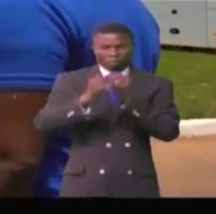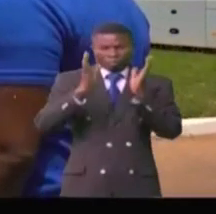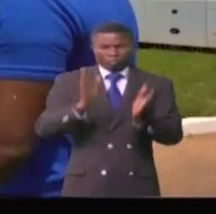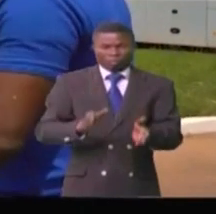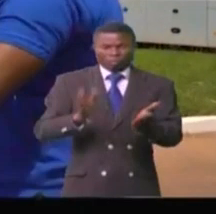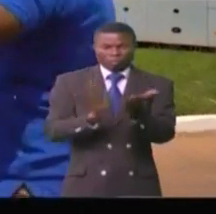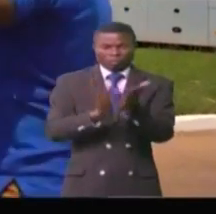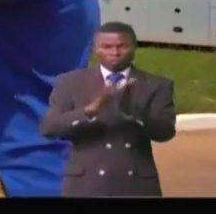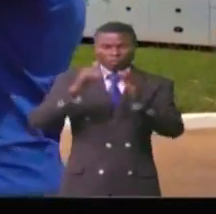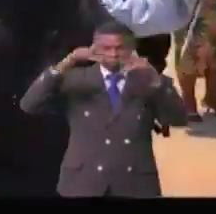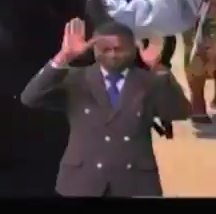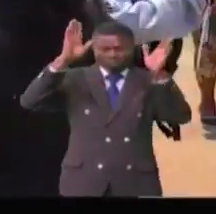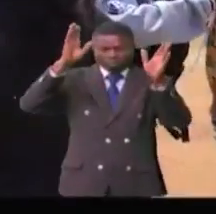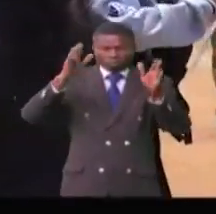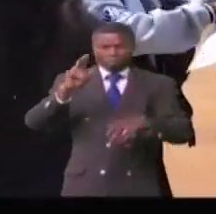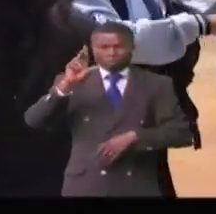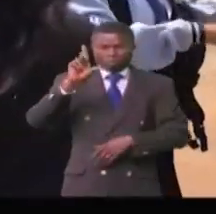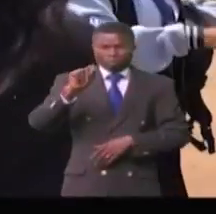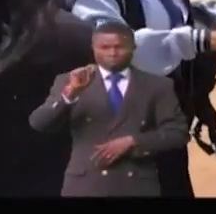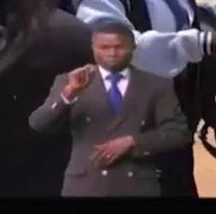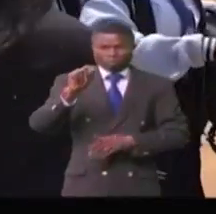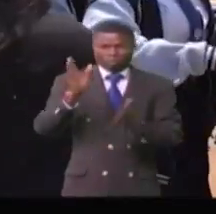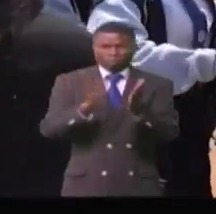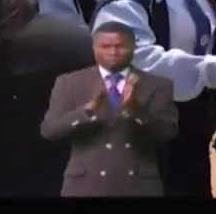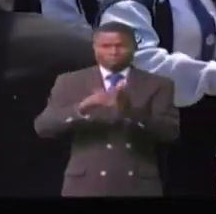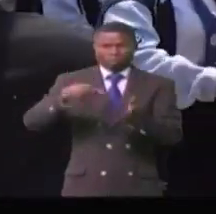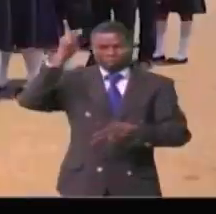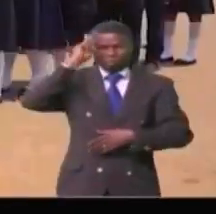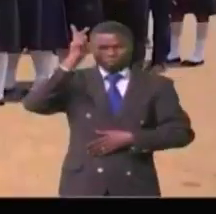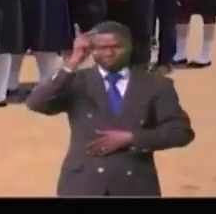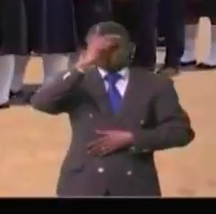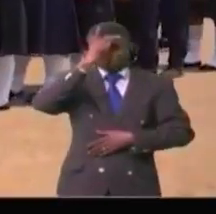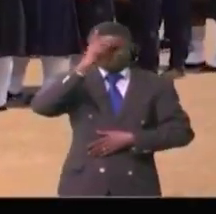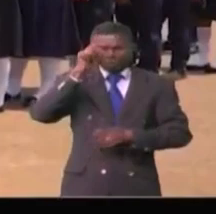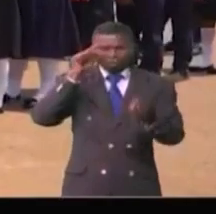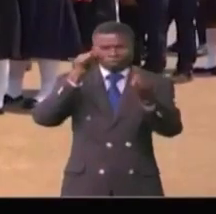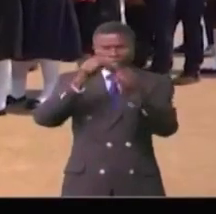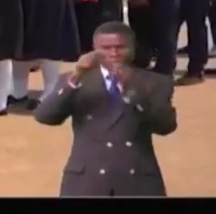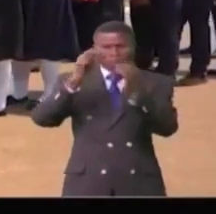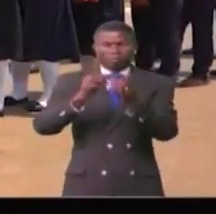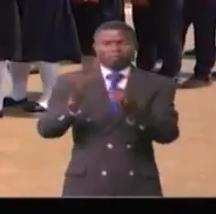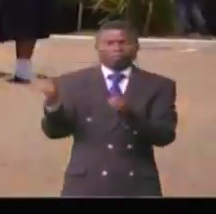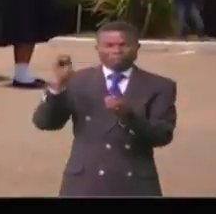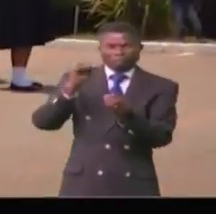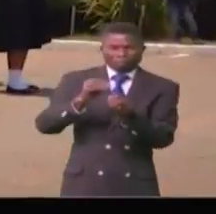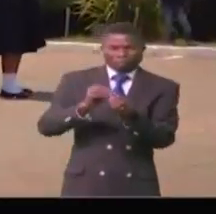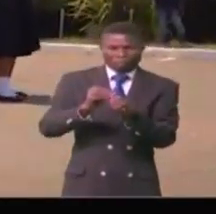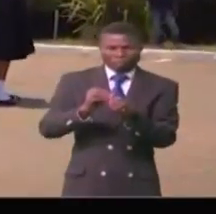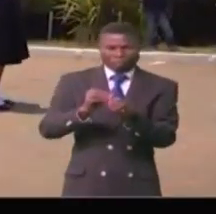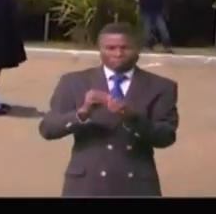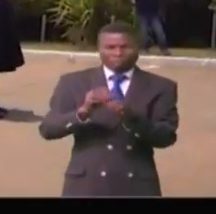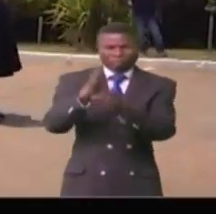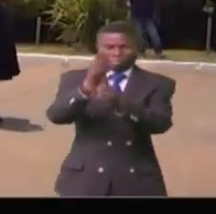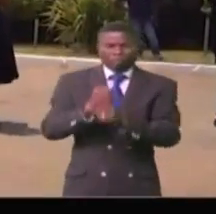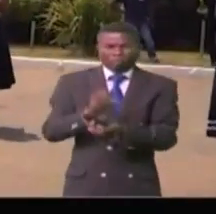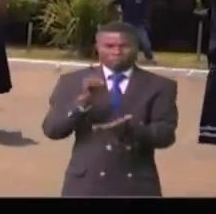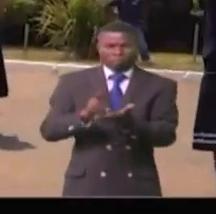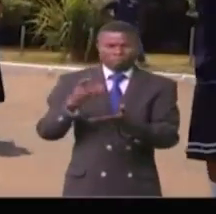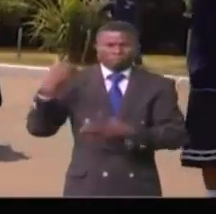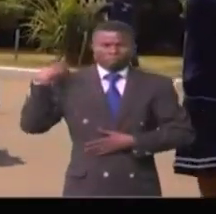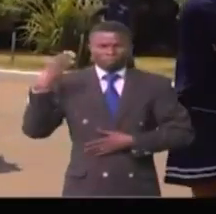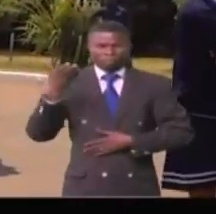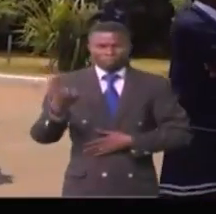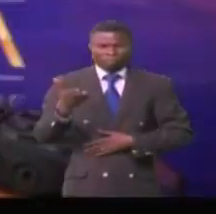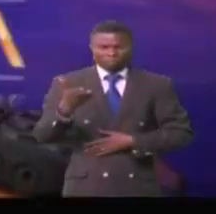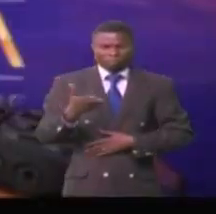secondaire venus de 20 écoles du Haut-Katanga ont à cœur un objectif supplémentaire à celui de décrocher le diplôme d'État. Je